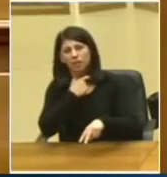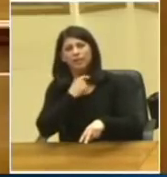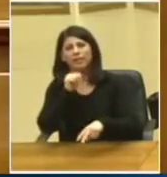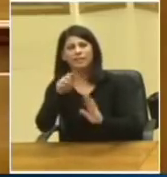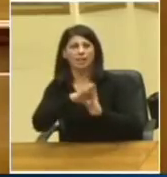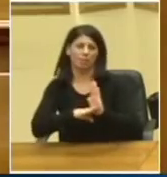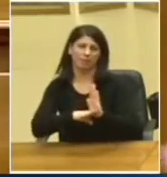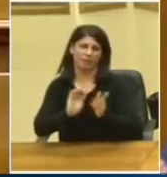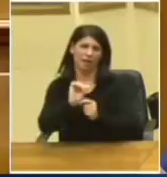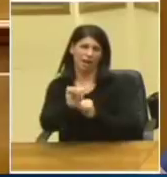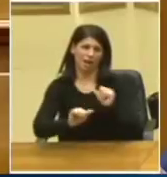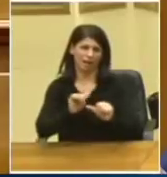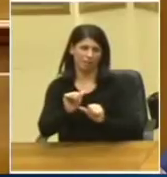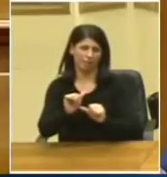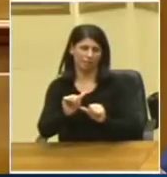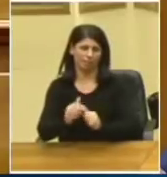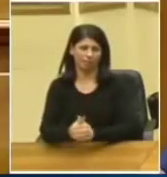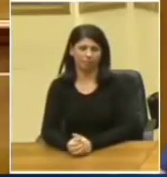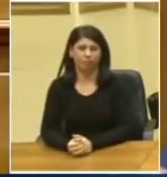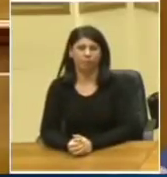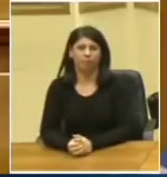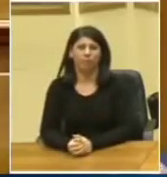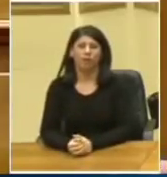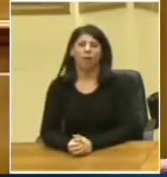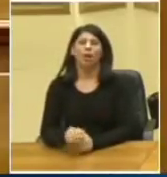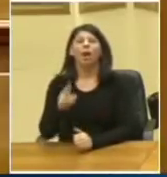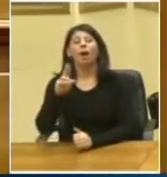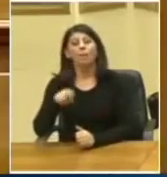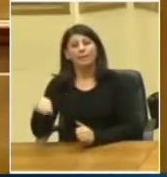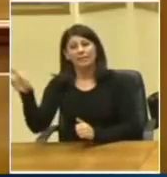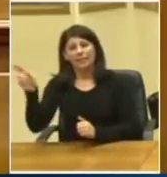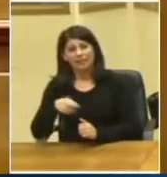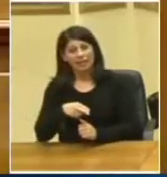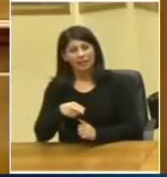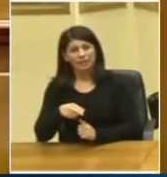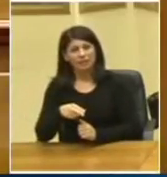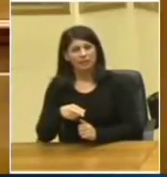συνταγματική παρέμβαση. Με την κατάργηση επίσης της